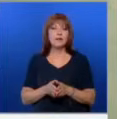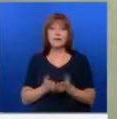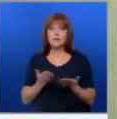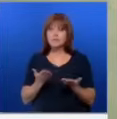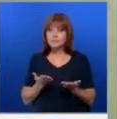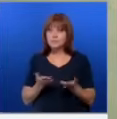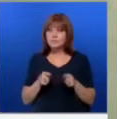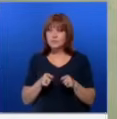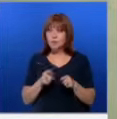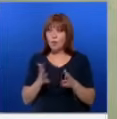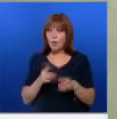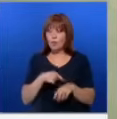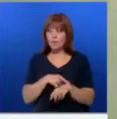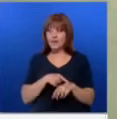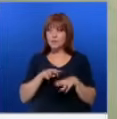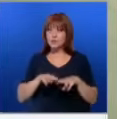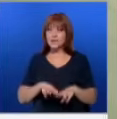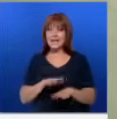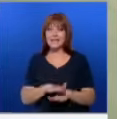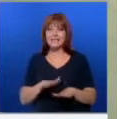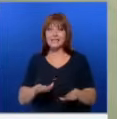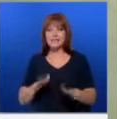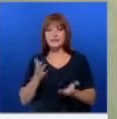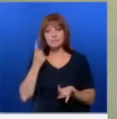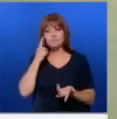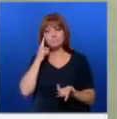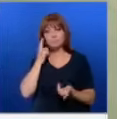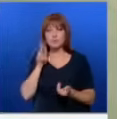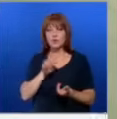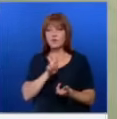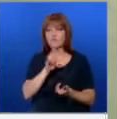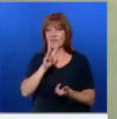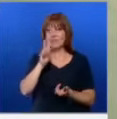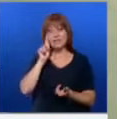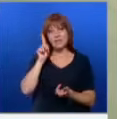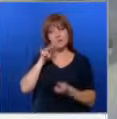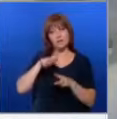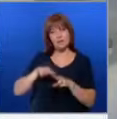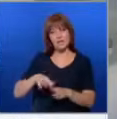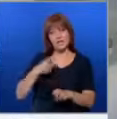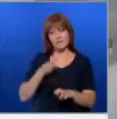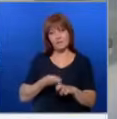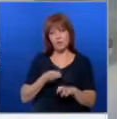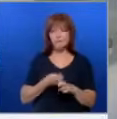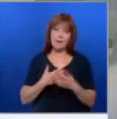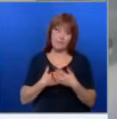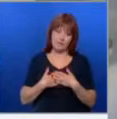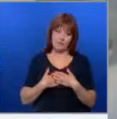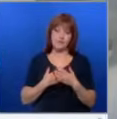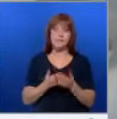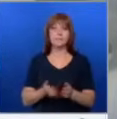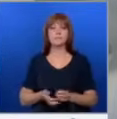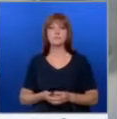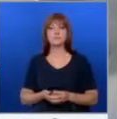Колкото до това, дали колко време ще останат тук децата, предполагам около още 2-3 дни максимум. Теодор Стамболиев, благодарим